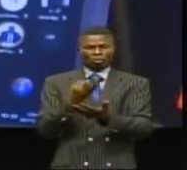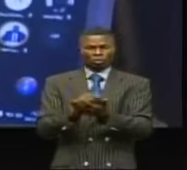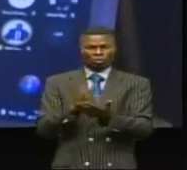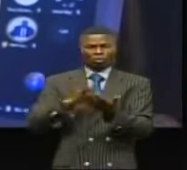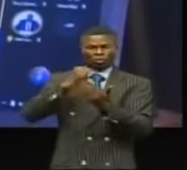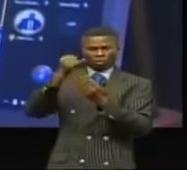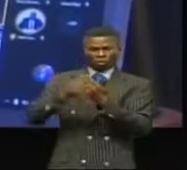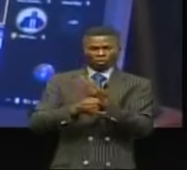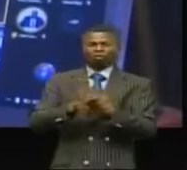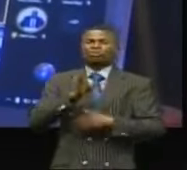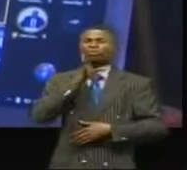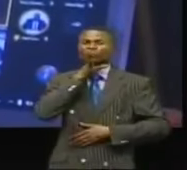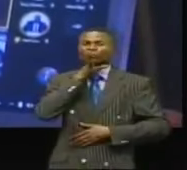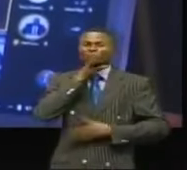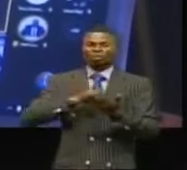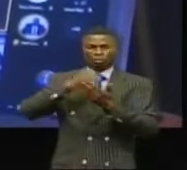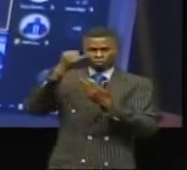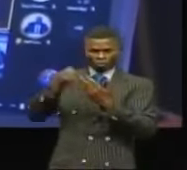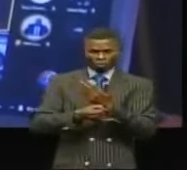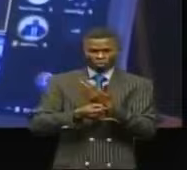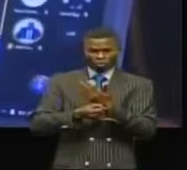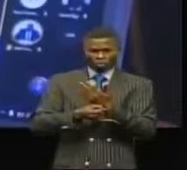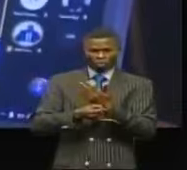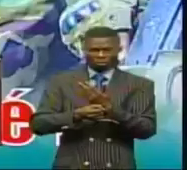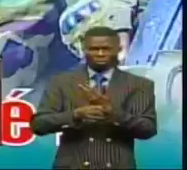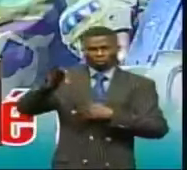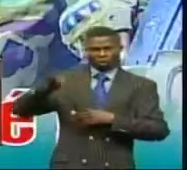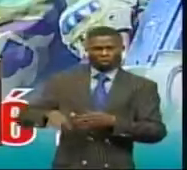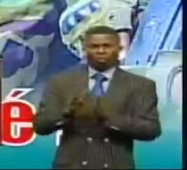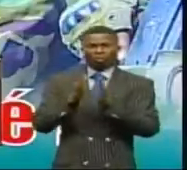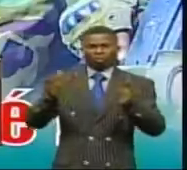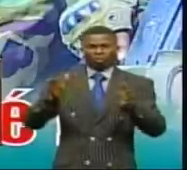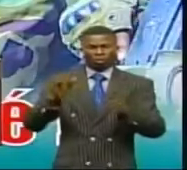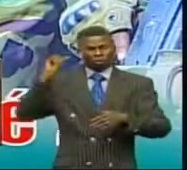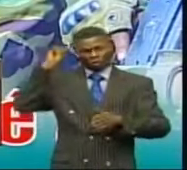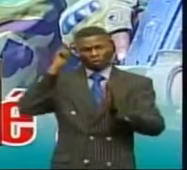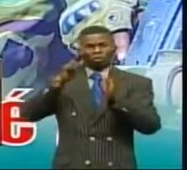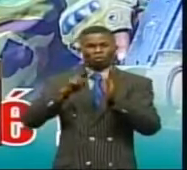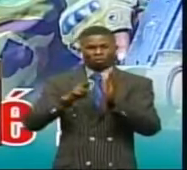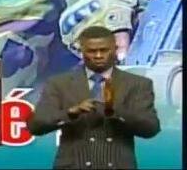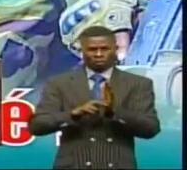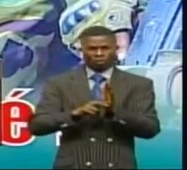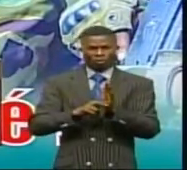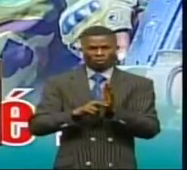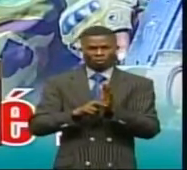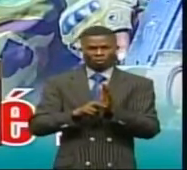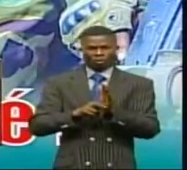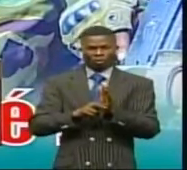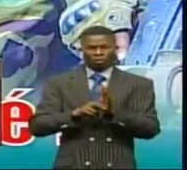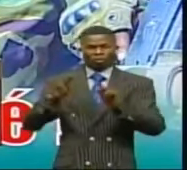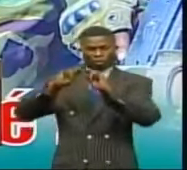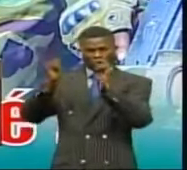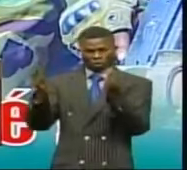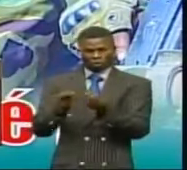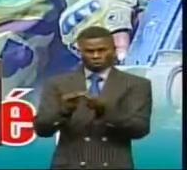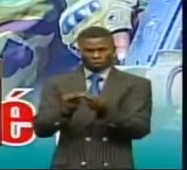à long terme et des projets d'intérêt général du gouvernement. Le groupe